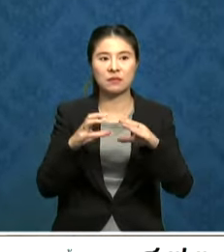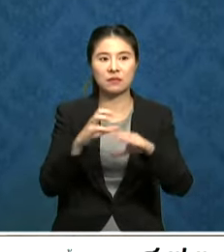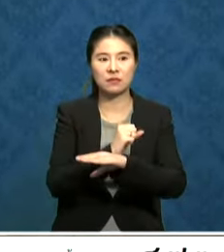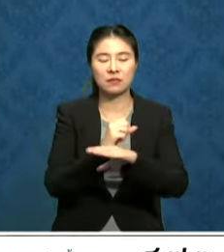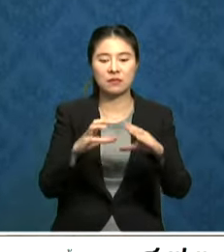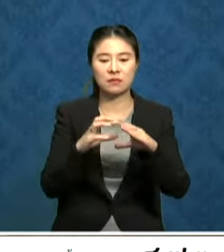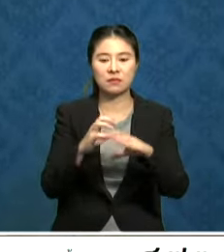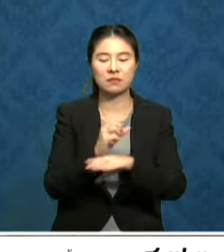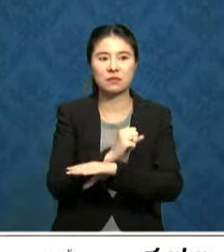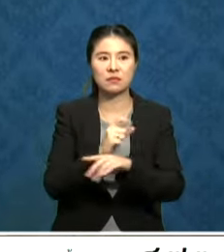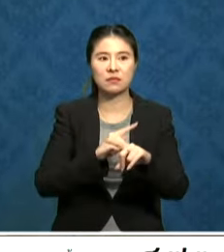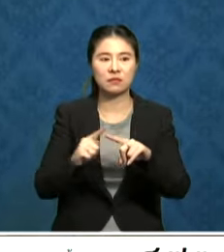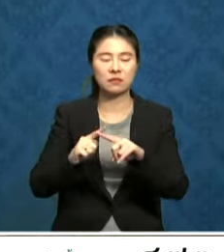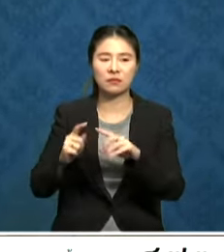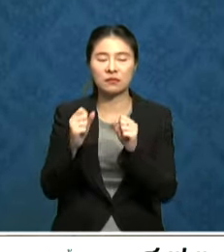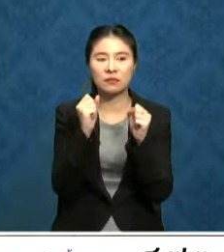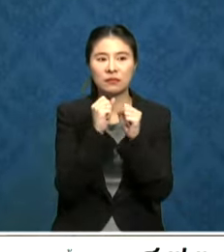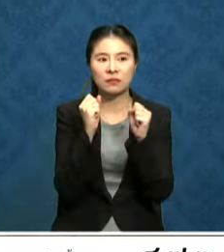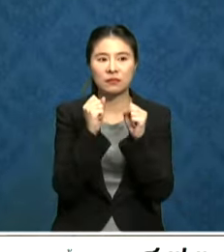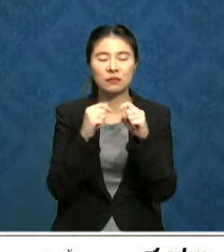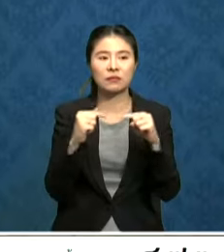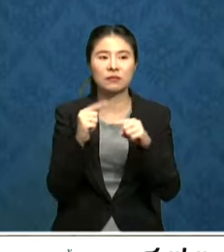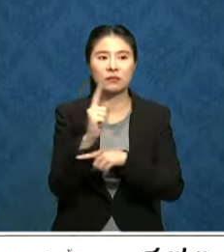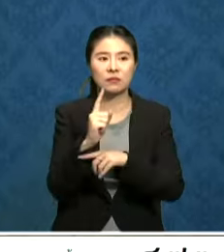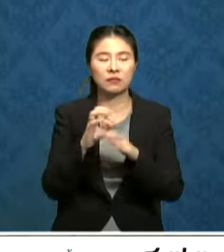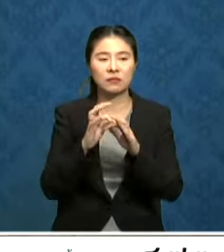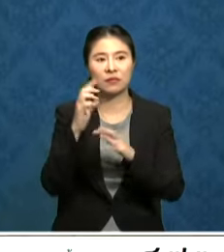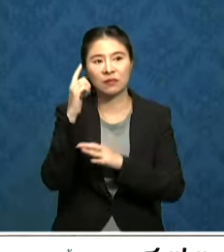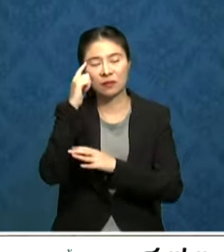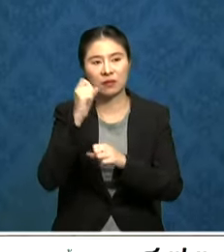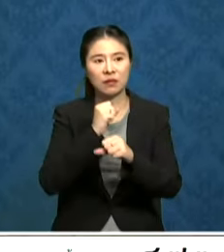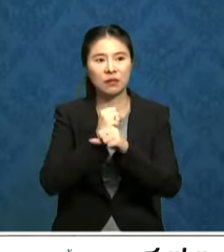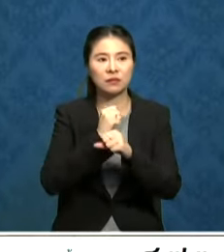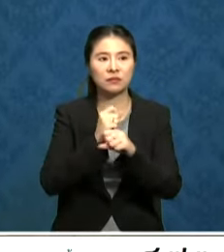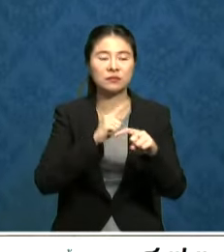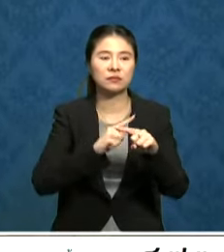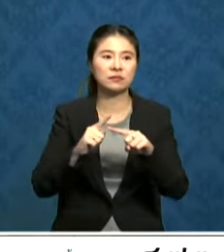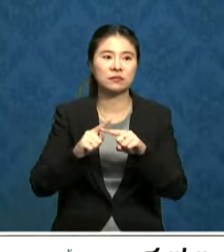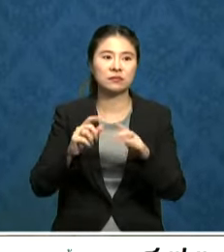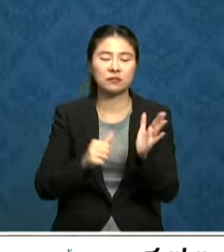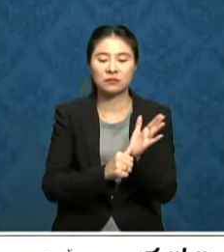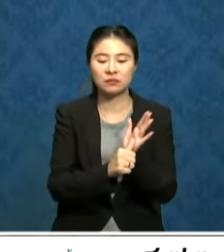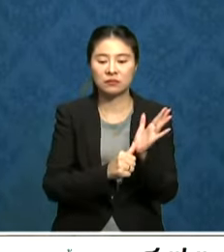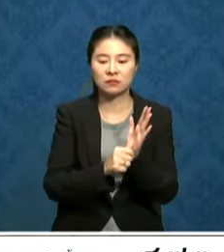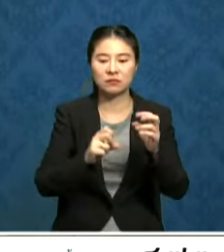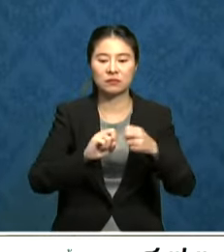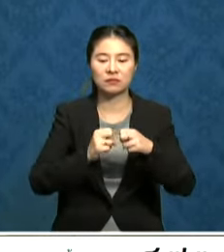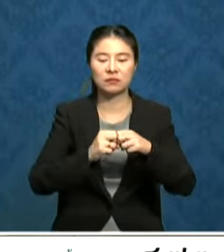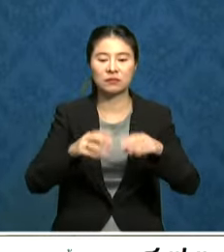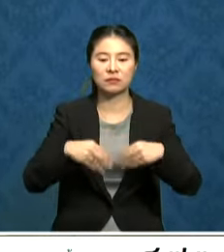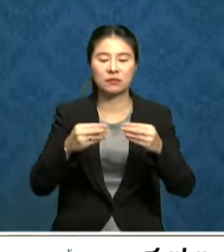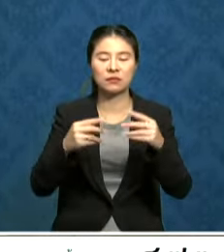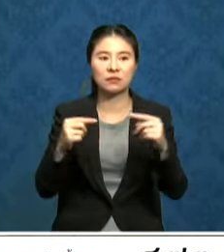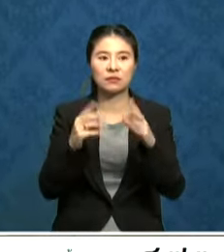พรรคการเมืองค่ะเกิดความหวาดกลัวและเกิดความหวาดระแวงในการทำงานเพื่อที่จะแก้ไขปัญหาให้กับพี่น้องประชา